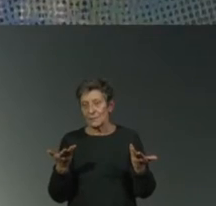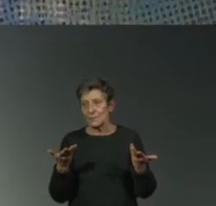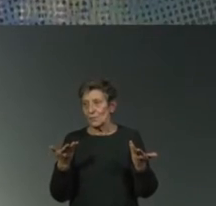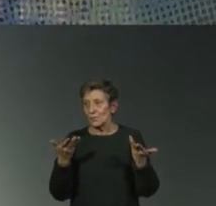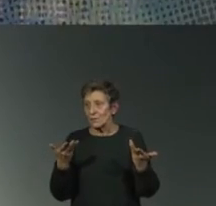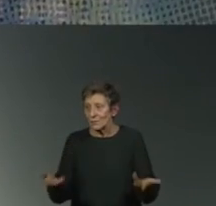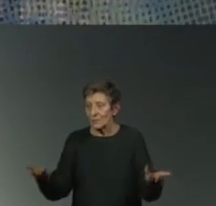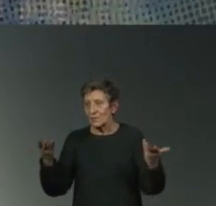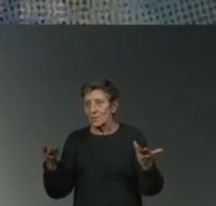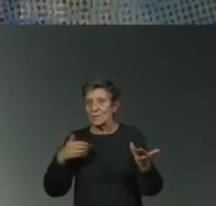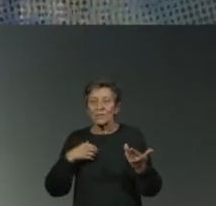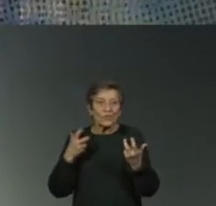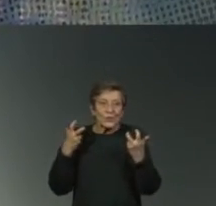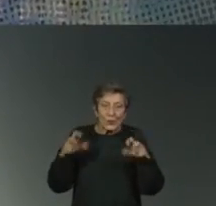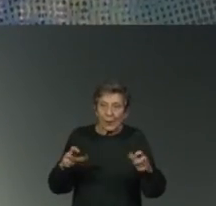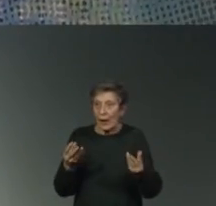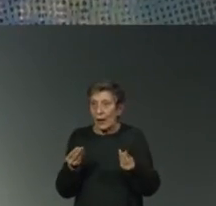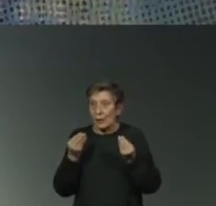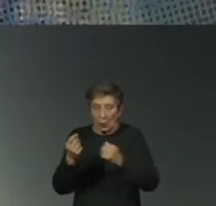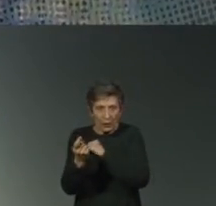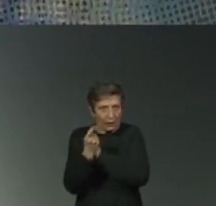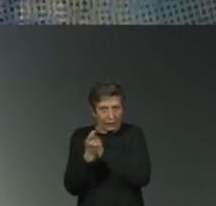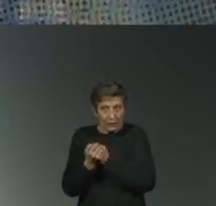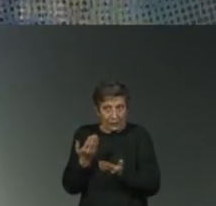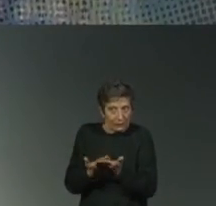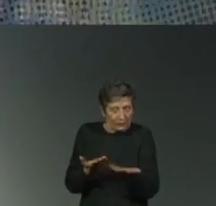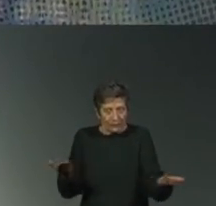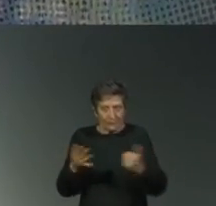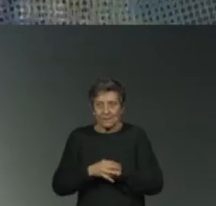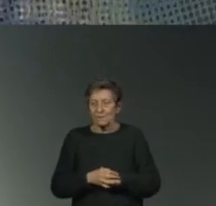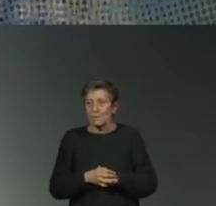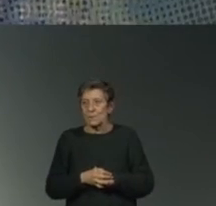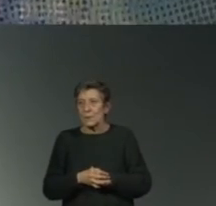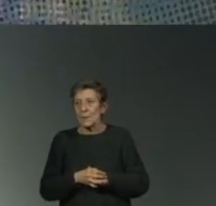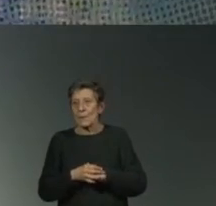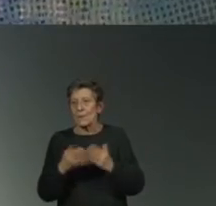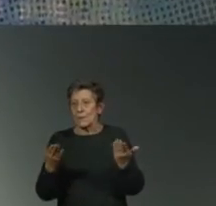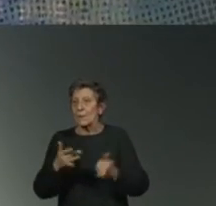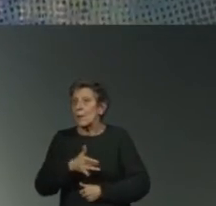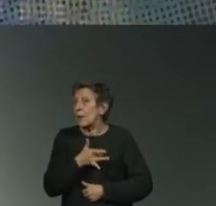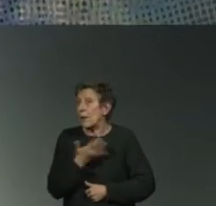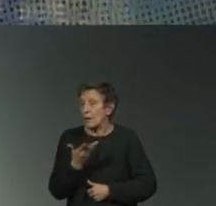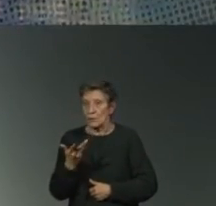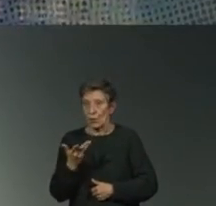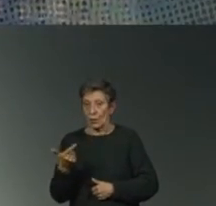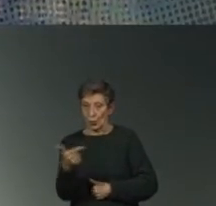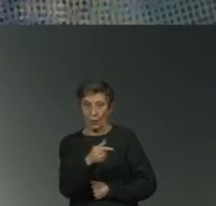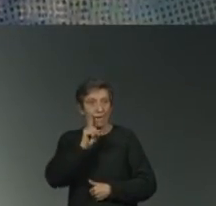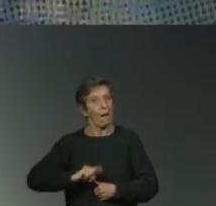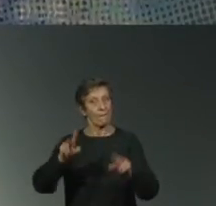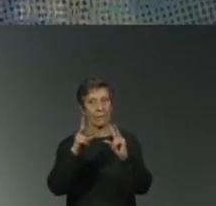prêter le flanc à ce type de critique. Donc vraiment, et ce qui m'intéressait, c'était vraiment de raconter l'histoire de ces deux